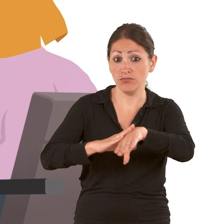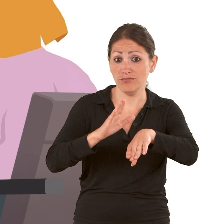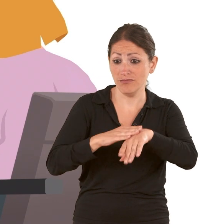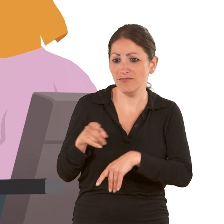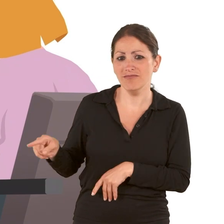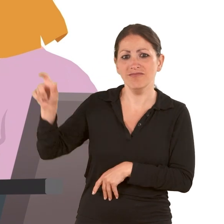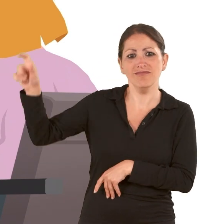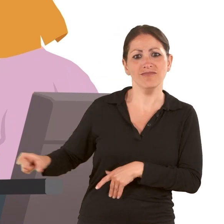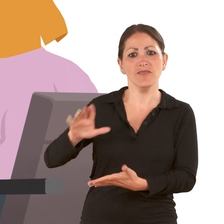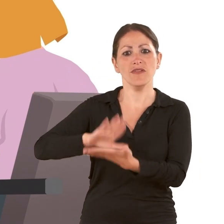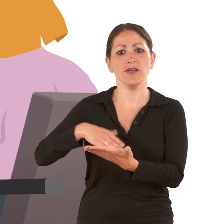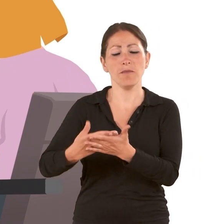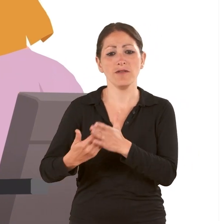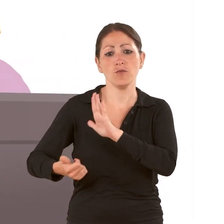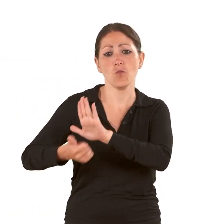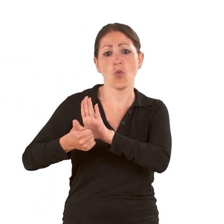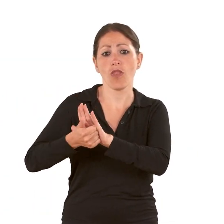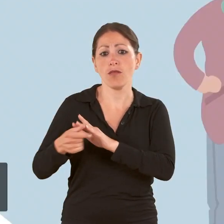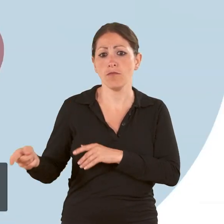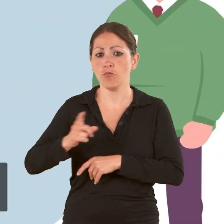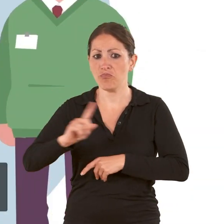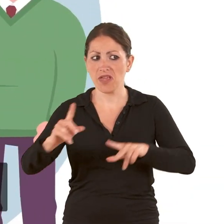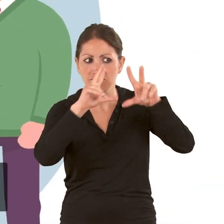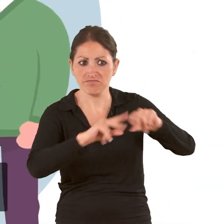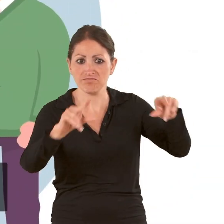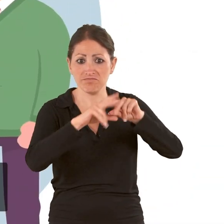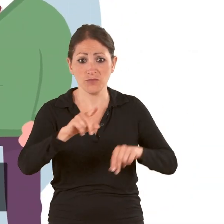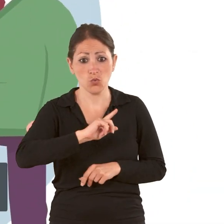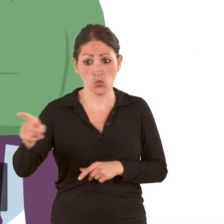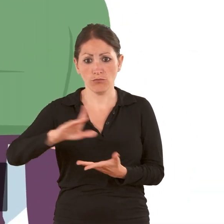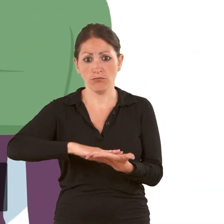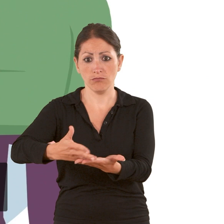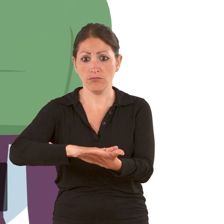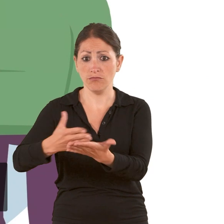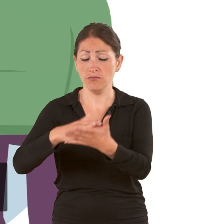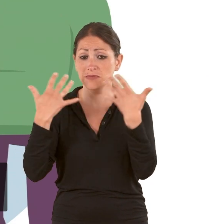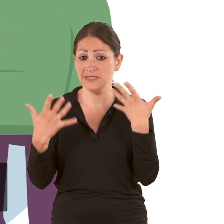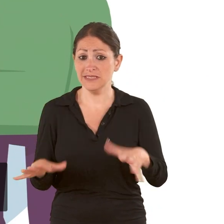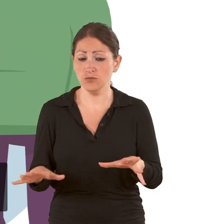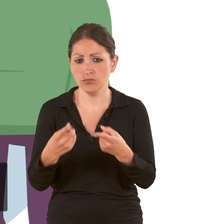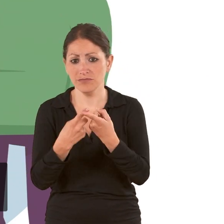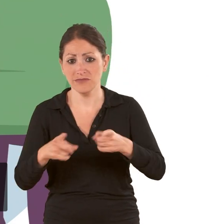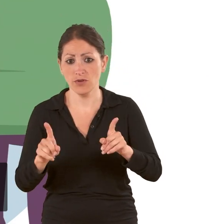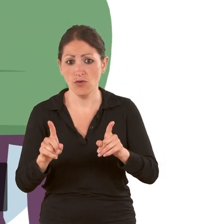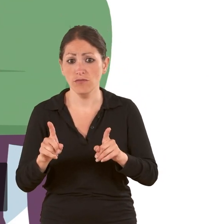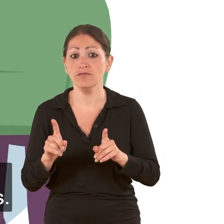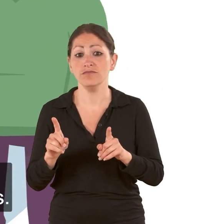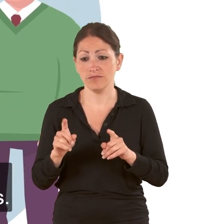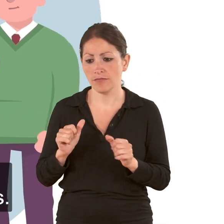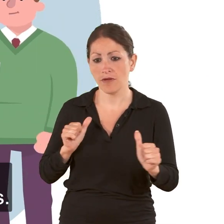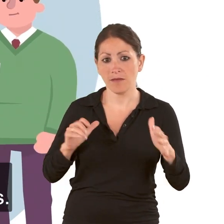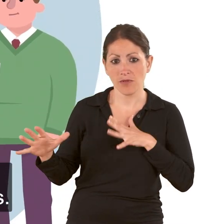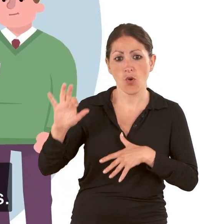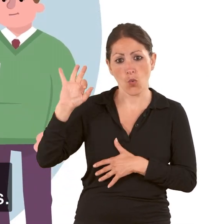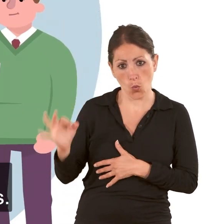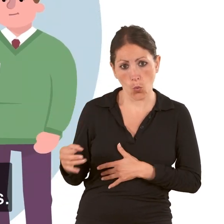Assurez-vous d'être compris par la personne, car le rôle de l'interprète ou du codeur n'est pas d'expliquer, mais uniquement de traduire. C'est la différence avec